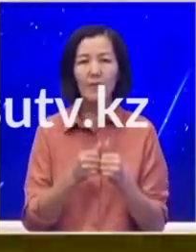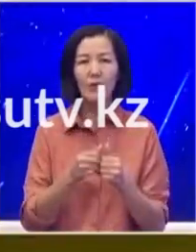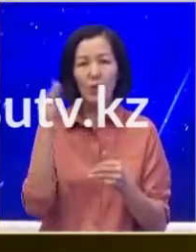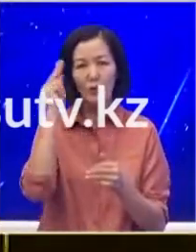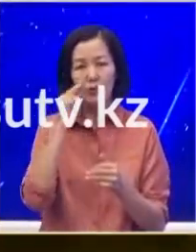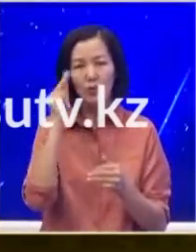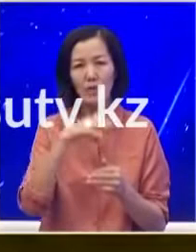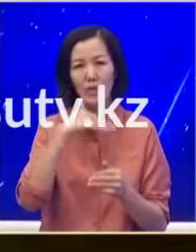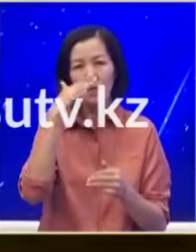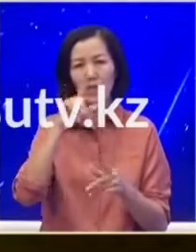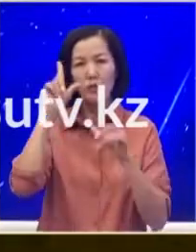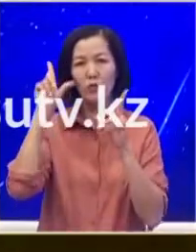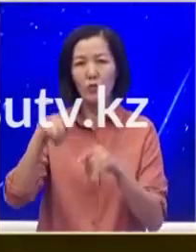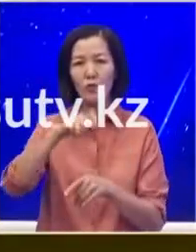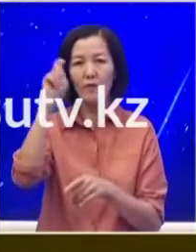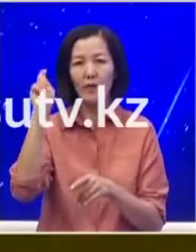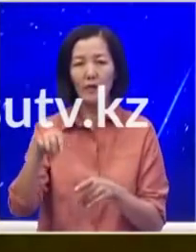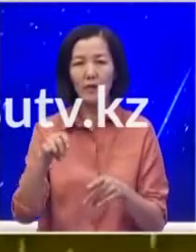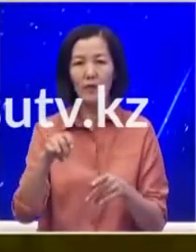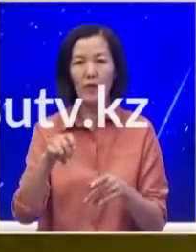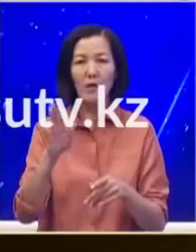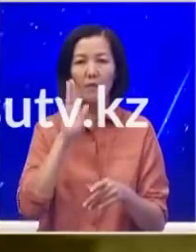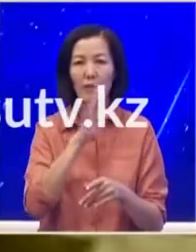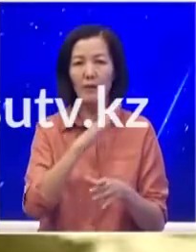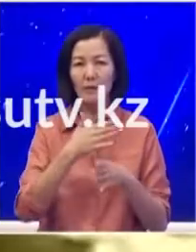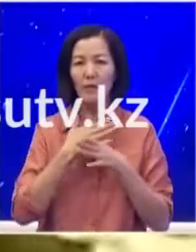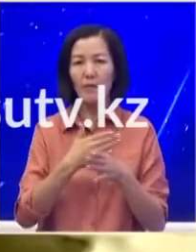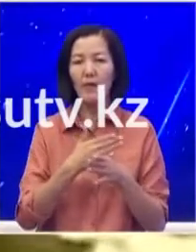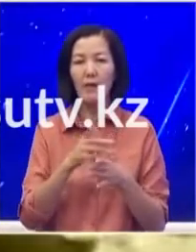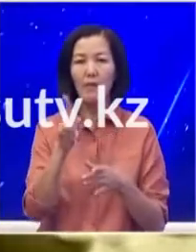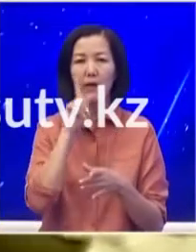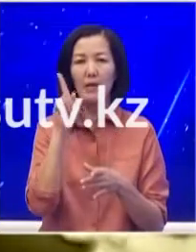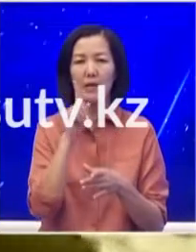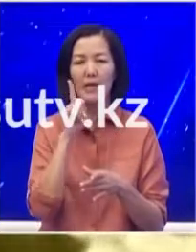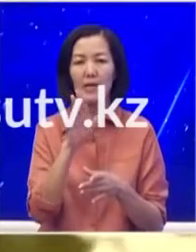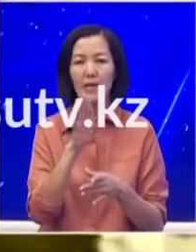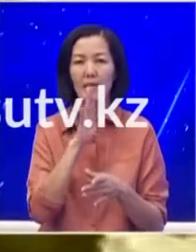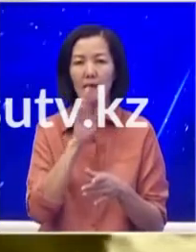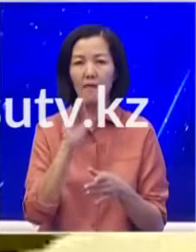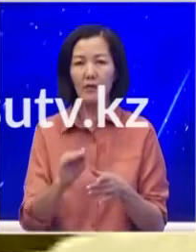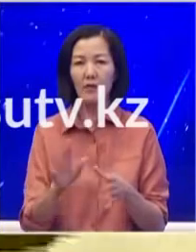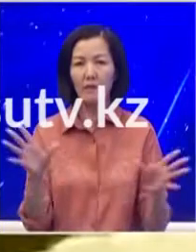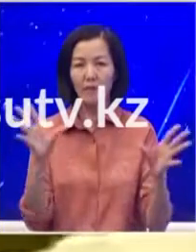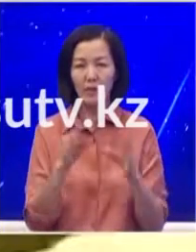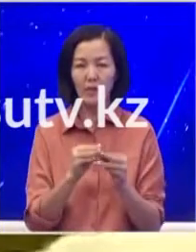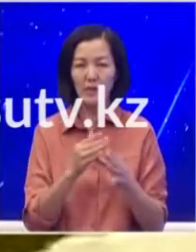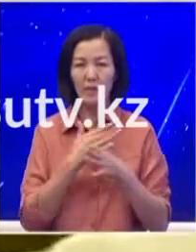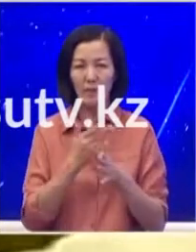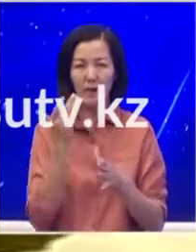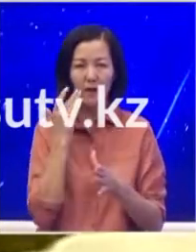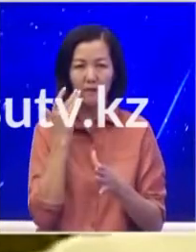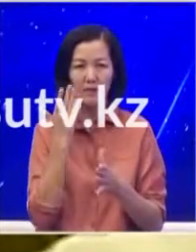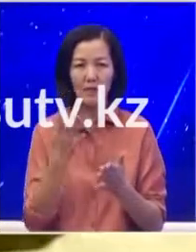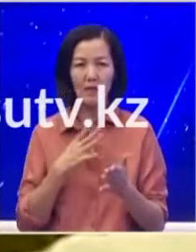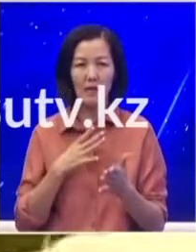Отец отправился на фронт, и вся работа по дому легла на хрупкие плечи будущей легенды журналистики и ее матери. Работы было много, и